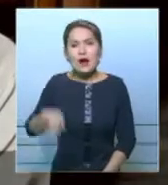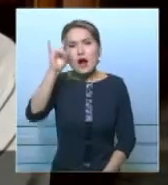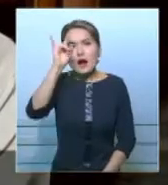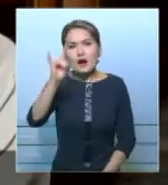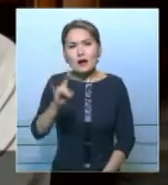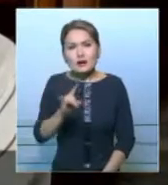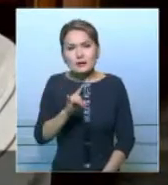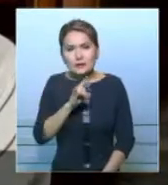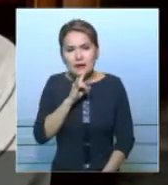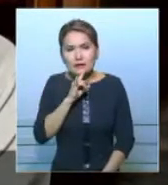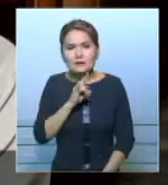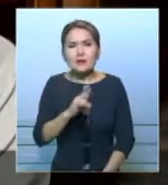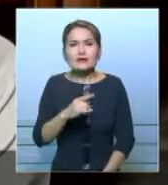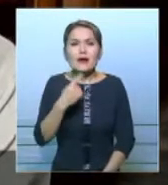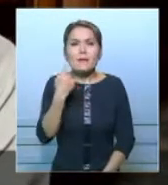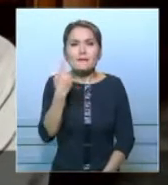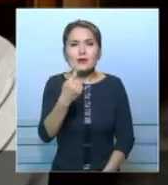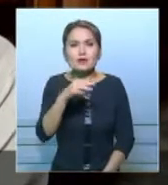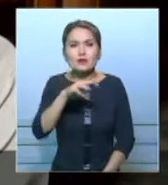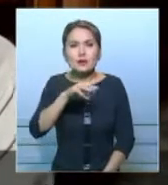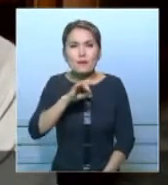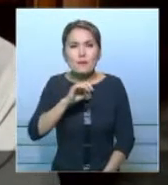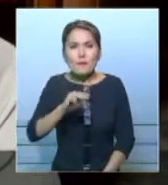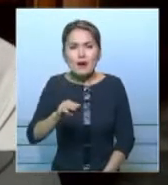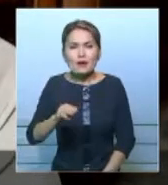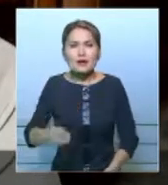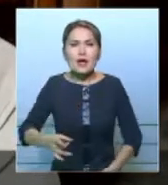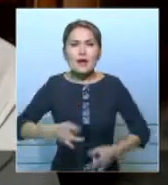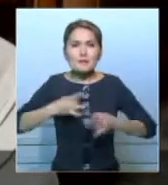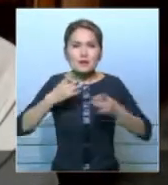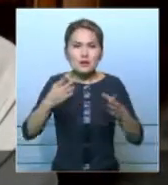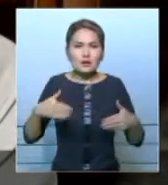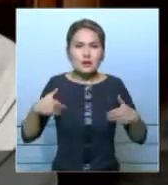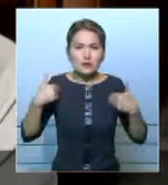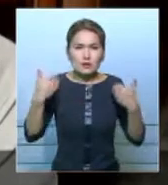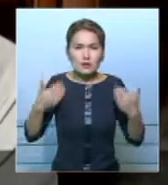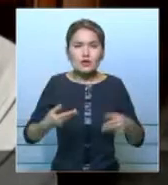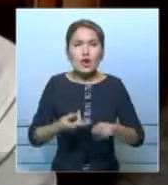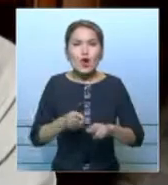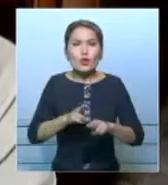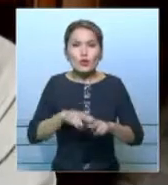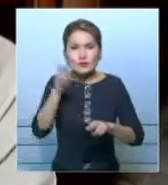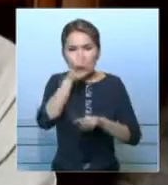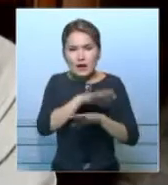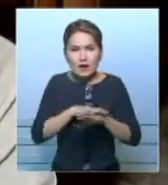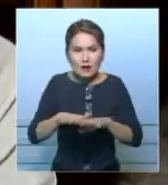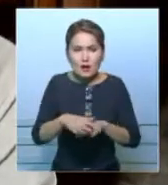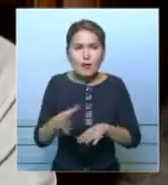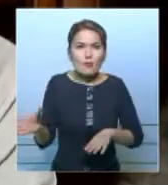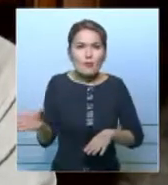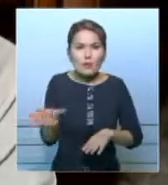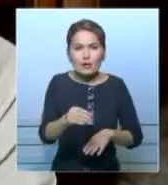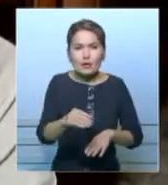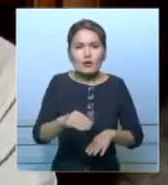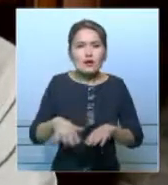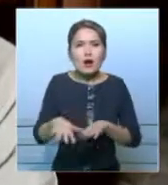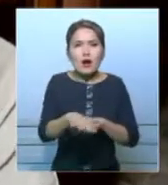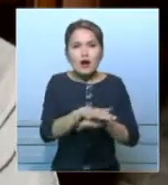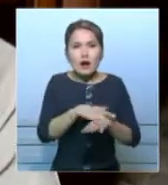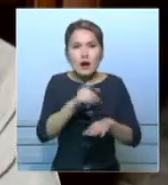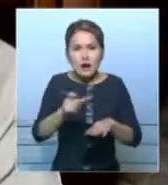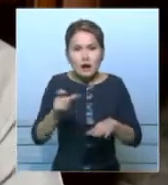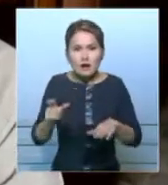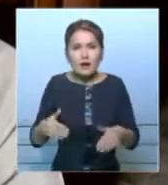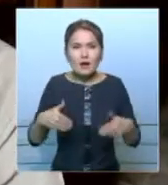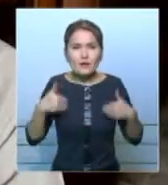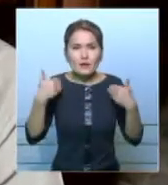мұндай айтулы мерекені тойлап жатқанына мен қуаныштымын. Барлық қазақстандықтарға осы мемлекетте тұрып жатқан бүкіл халыққа менің құттықтауымды жеткізіп,